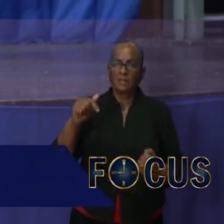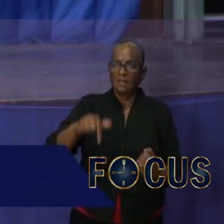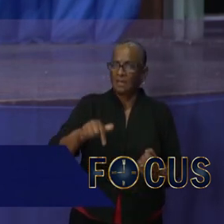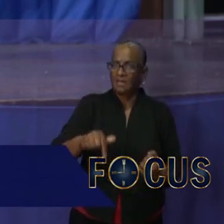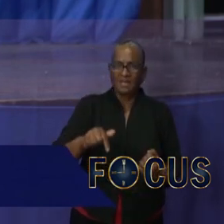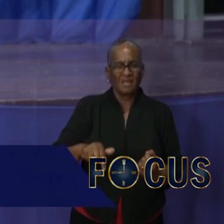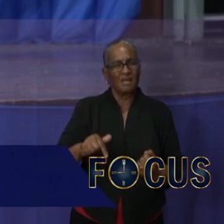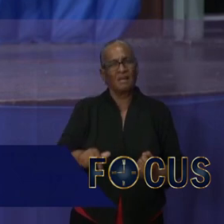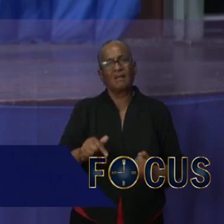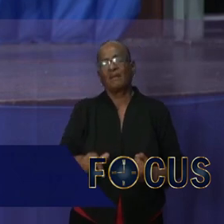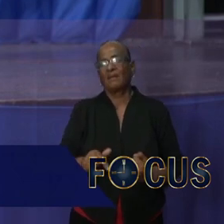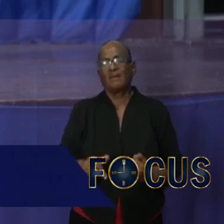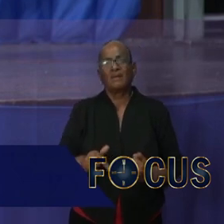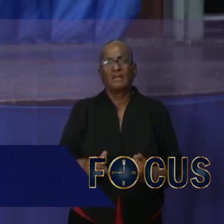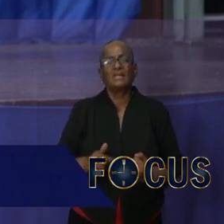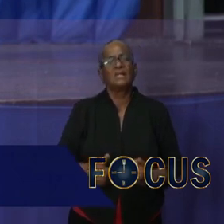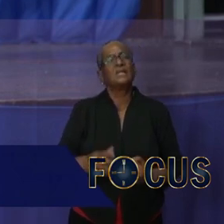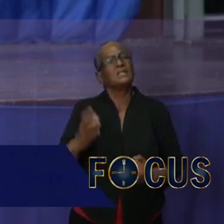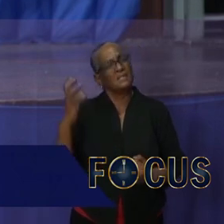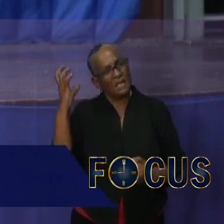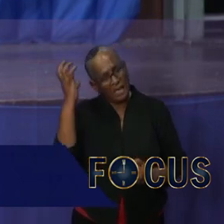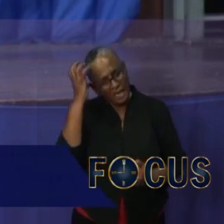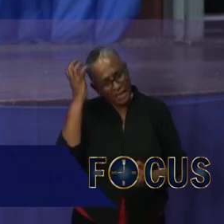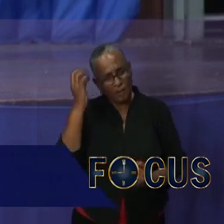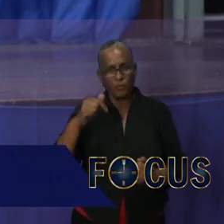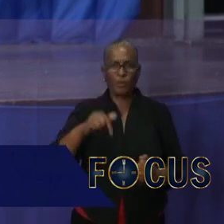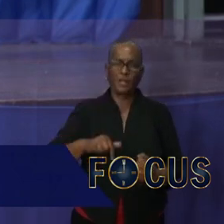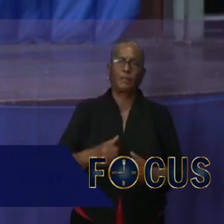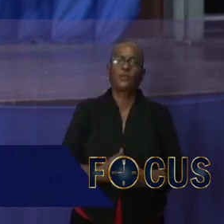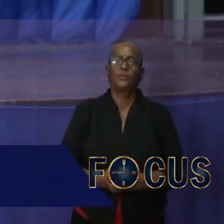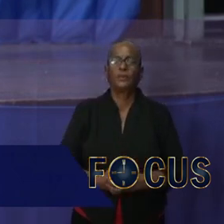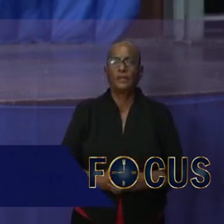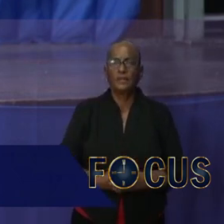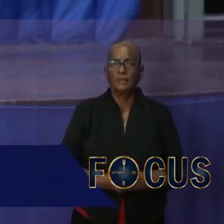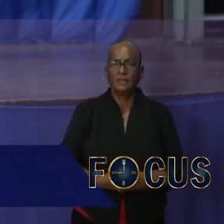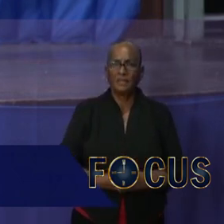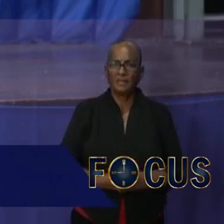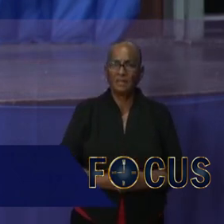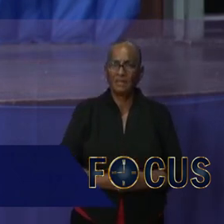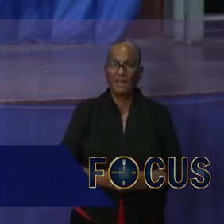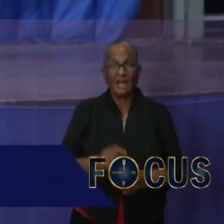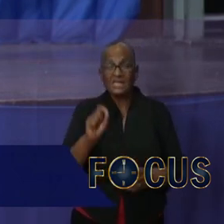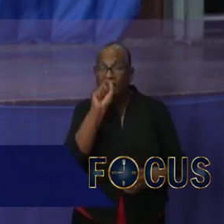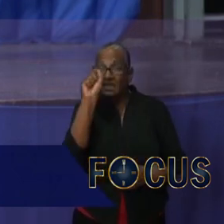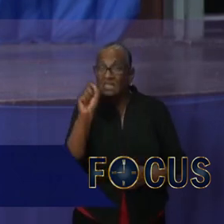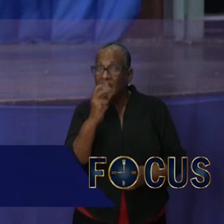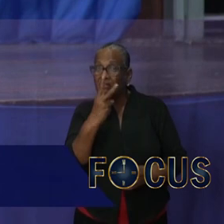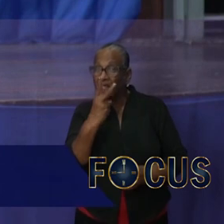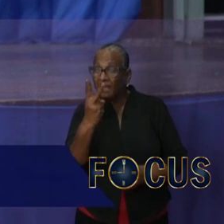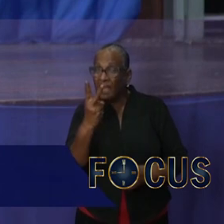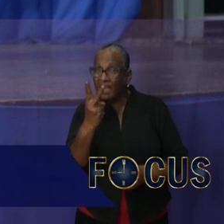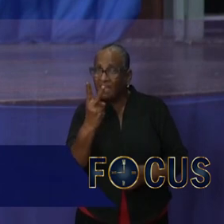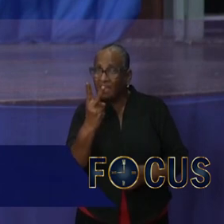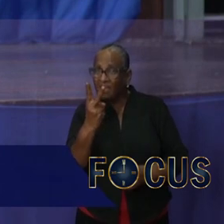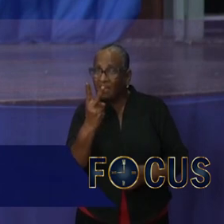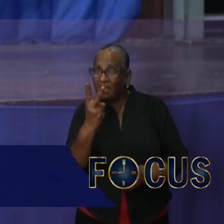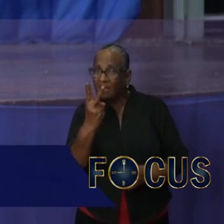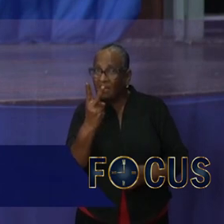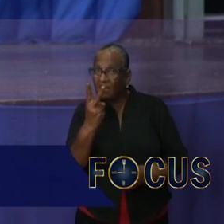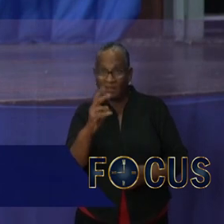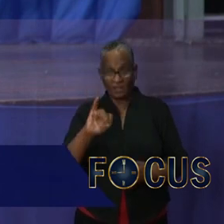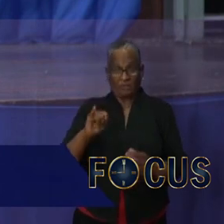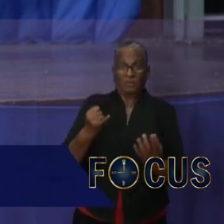een heel hangijzer nu in de samenleving. Als je cijfermatig kijkt, dan ga je zeggen van ja, het is niet